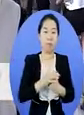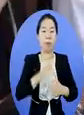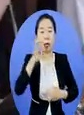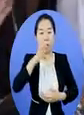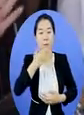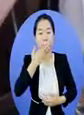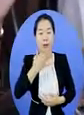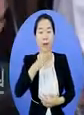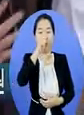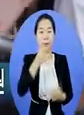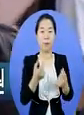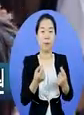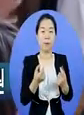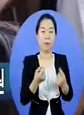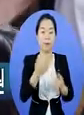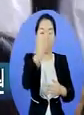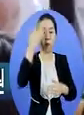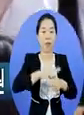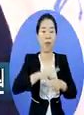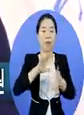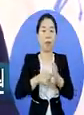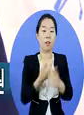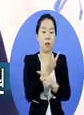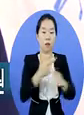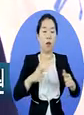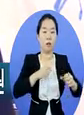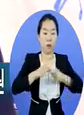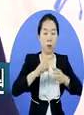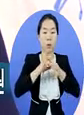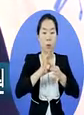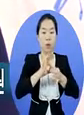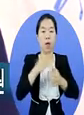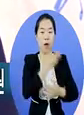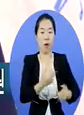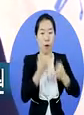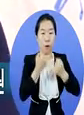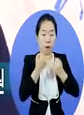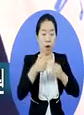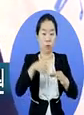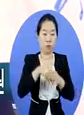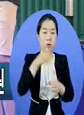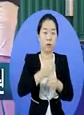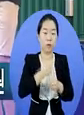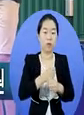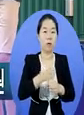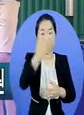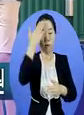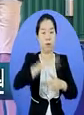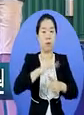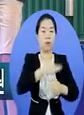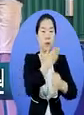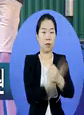같아요. 청소년기 다양한 동아리 활동을 통해 건전한 또래 문화를 형성하고 청소년의 역량을 개발하고